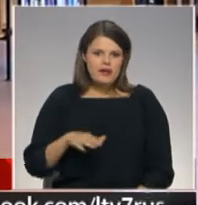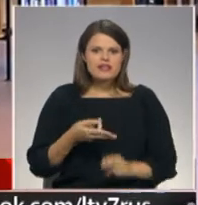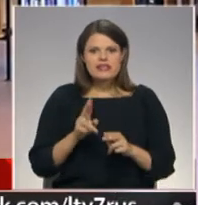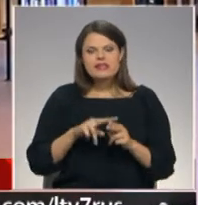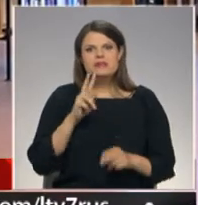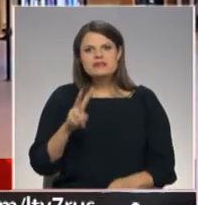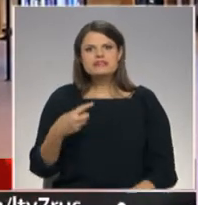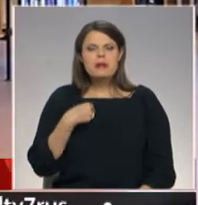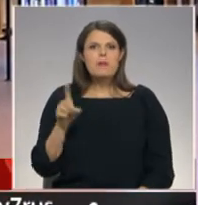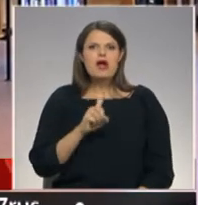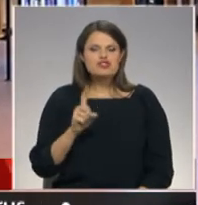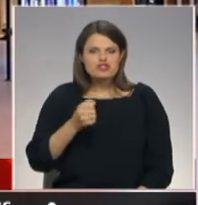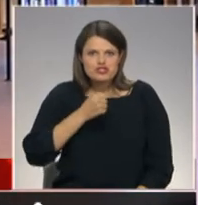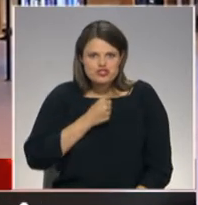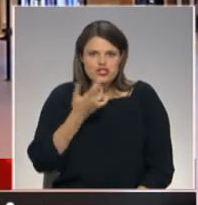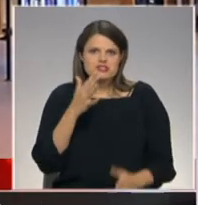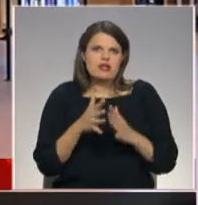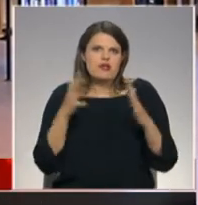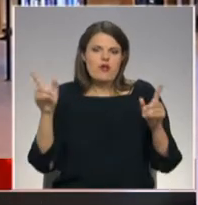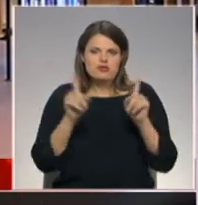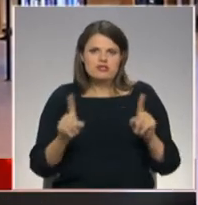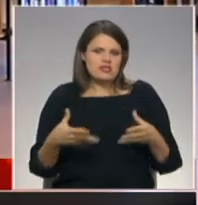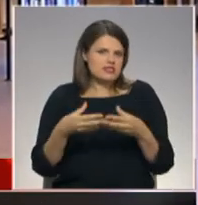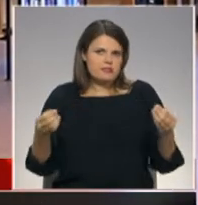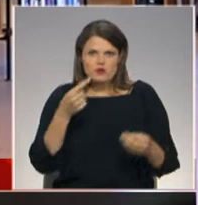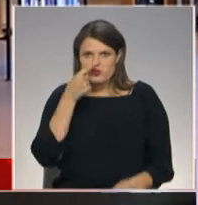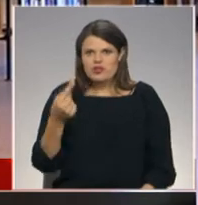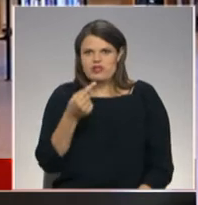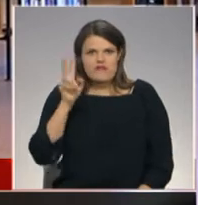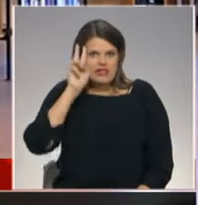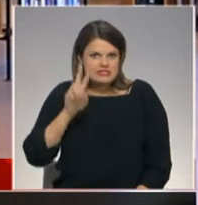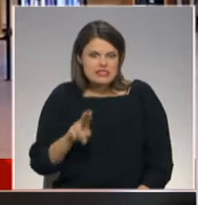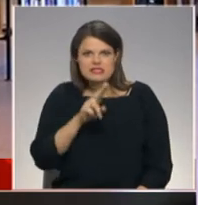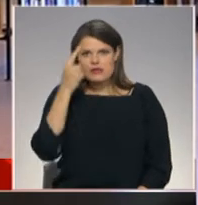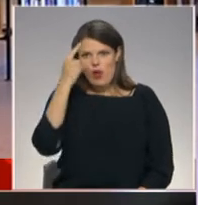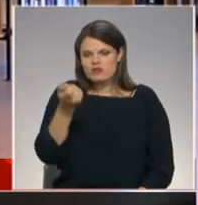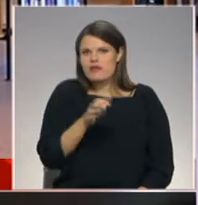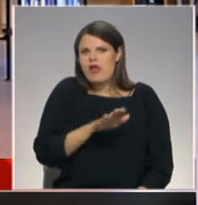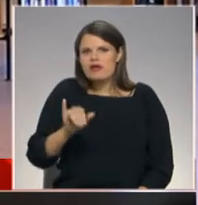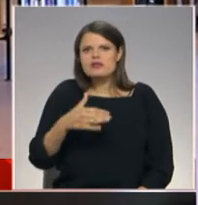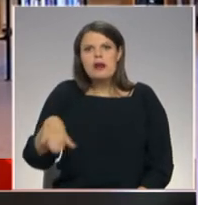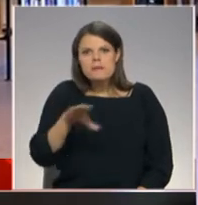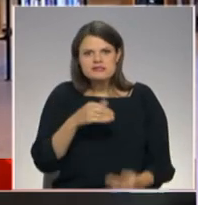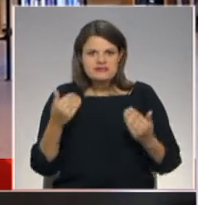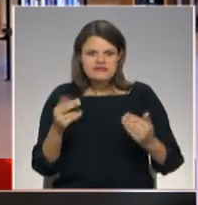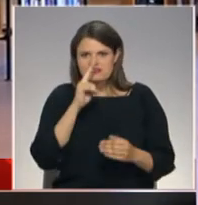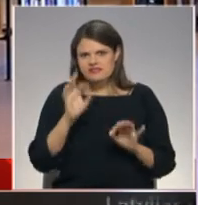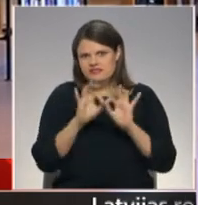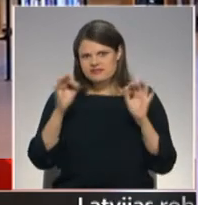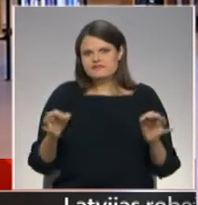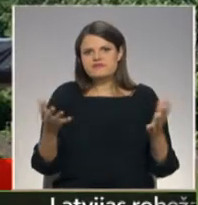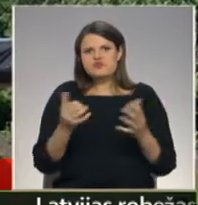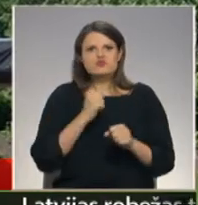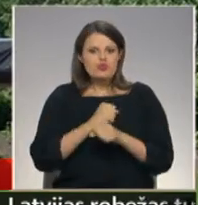ka man ir žēl, ka cik daudz kas aiziet bojā un neviens nezin un neuzzinās nekad. Ja mēs vēl tagad nesāksim neko darīt,